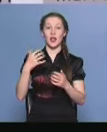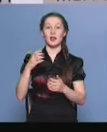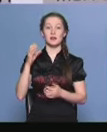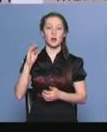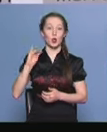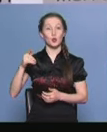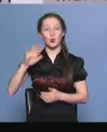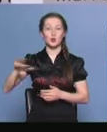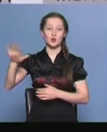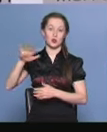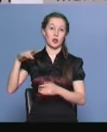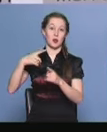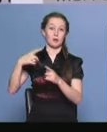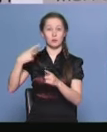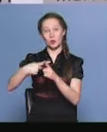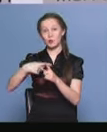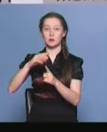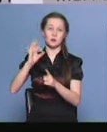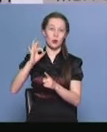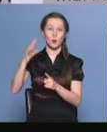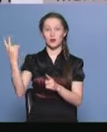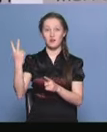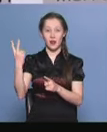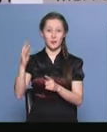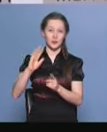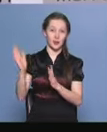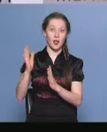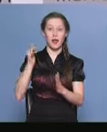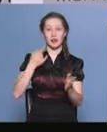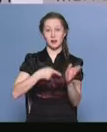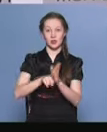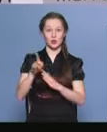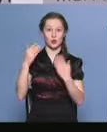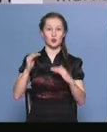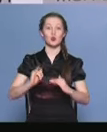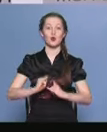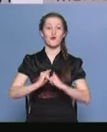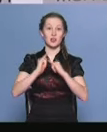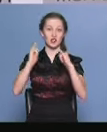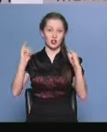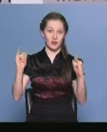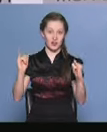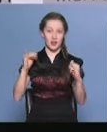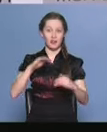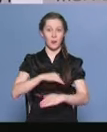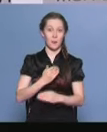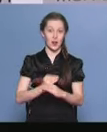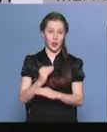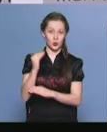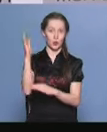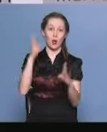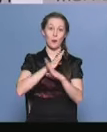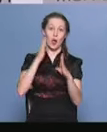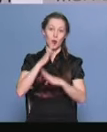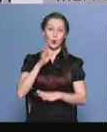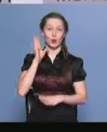плюс 2 градуса. Начиная вот с этого момента, температура воздуха начнет плавно повышаться к выходным. Погода будет